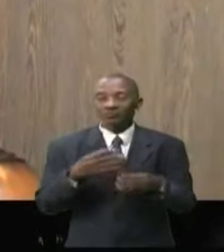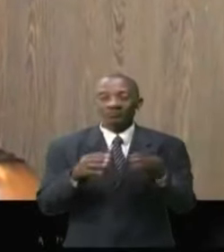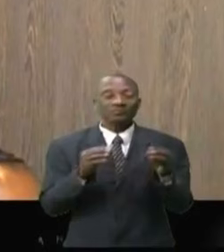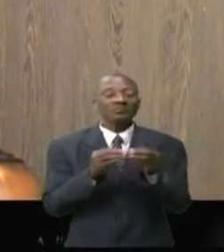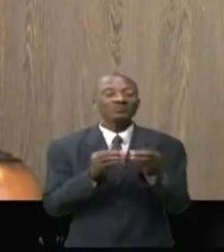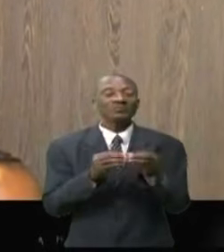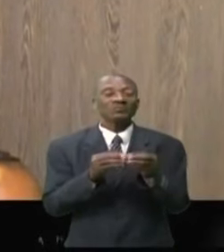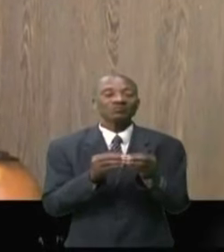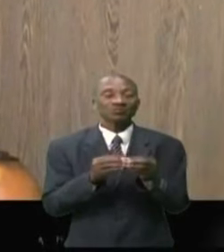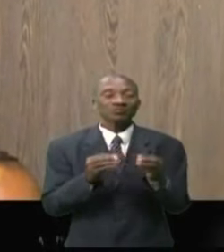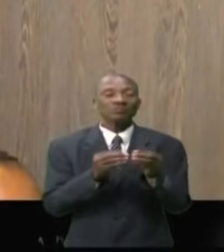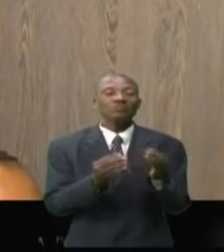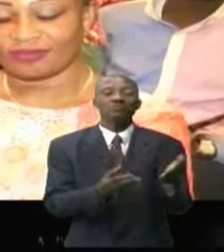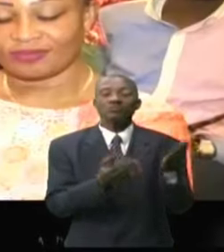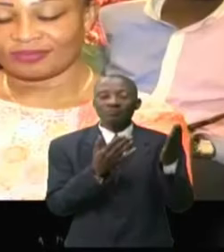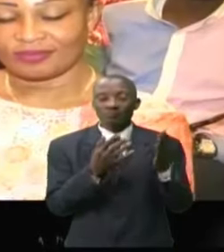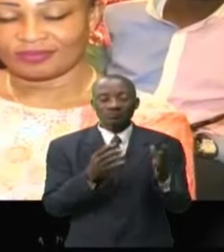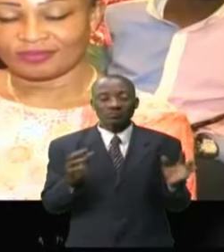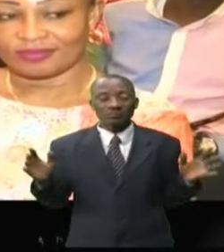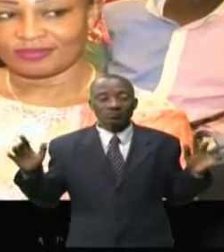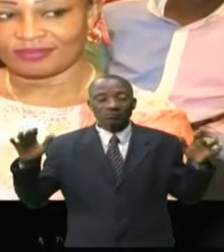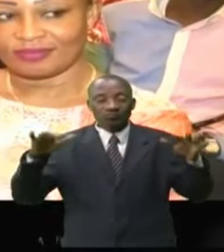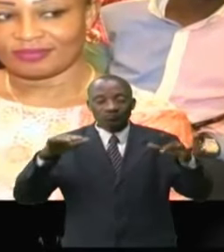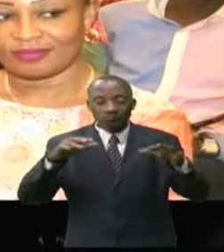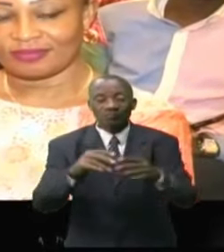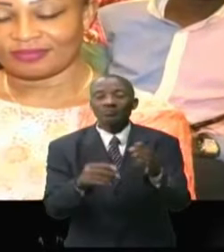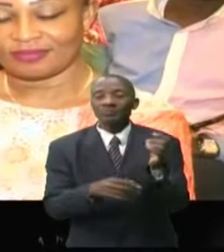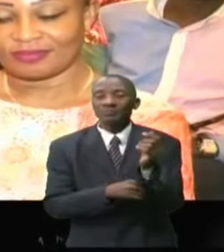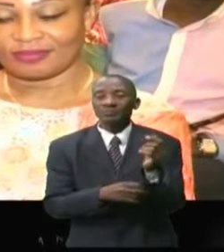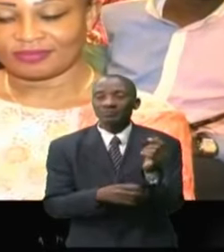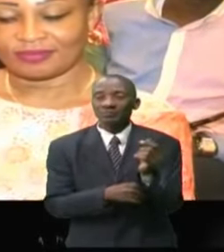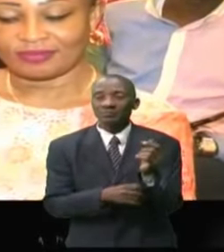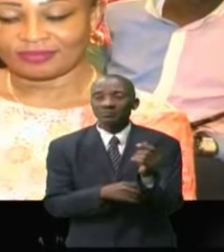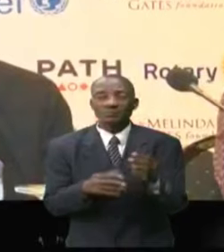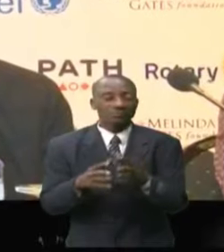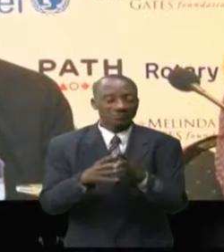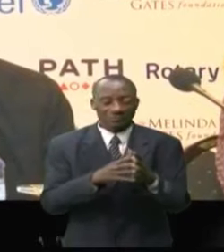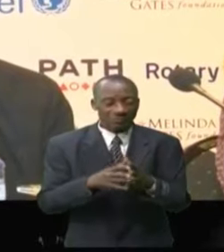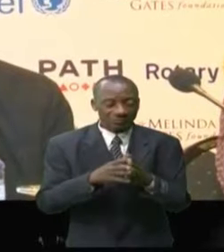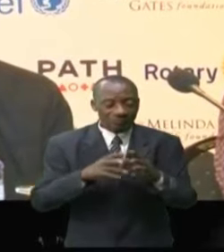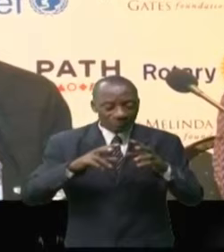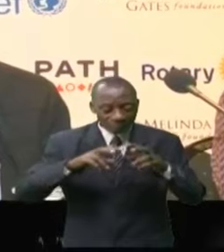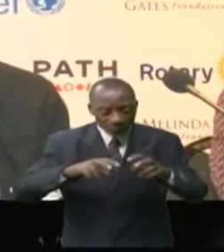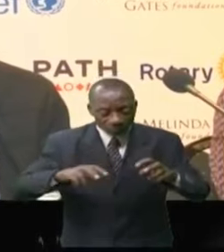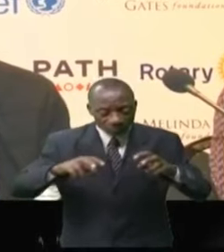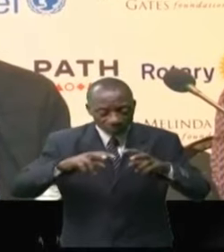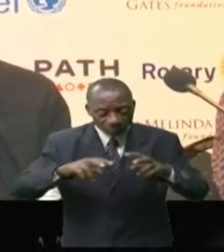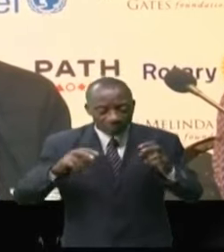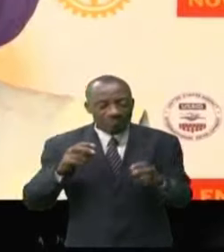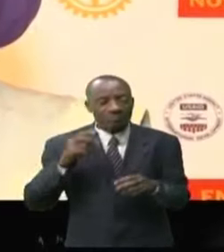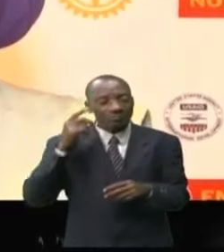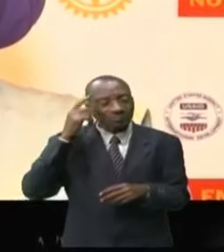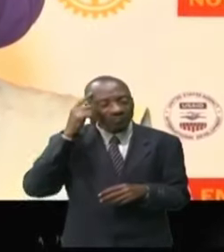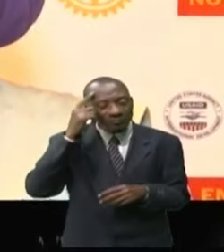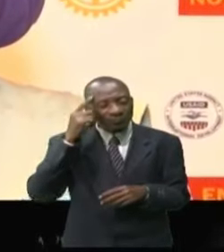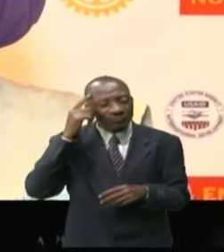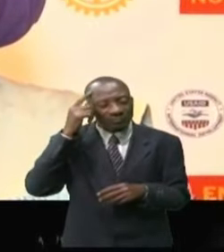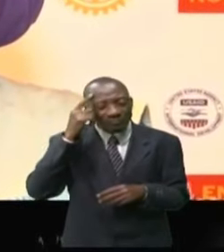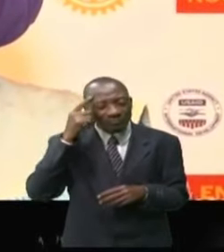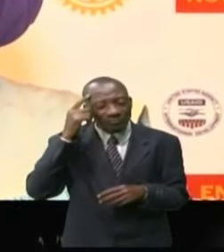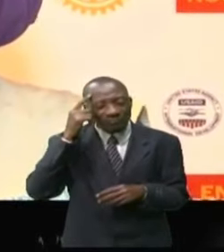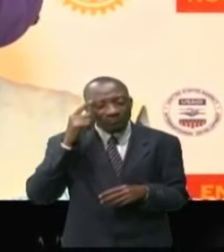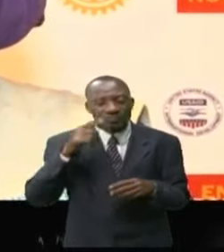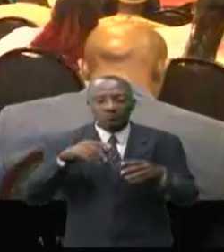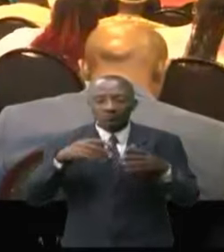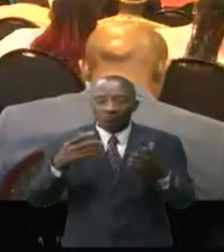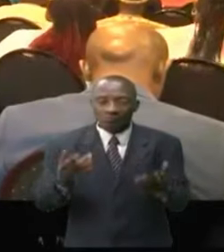Journée mondiale pour l'éradication de la polyomélite selon les conférenciers la polio est à ce jour éliminé dans le monde à